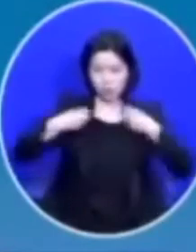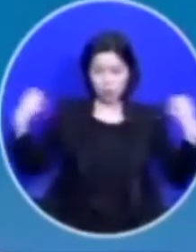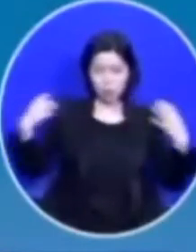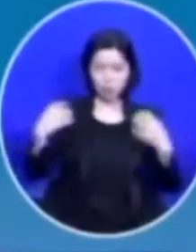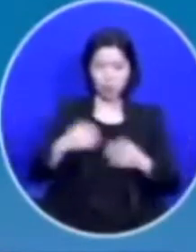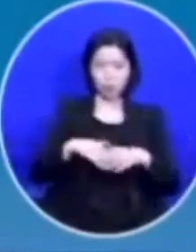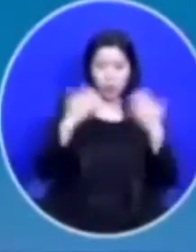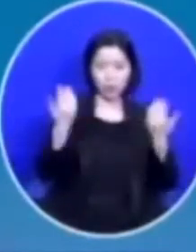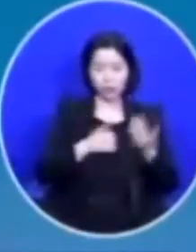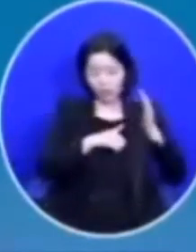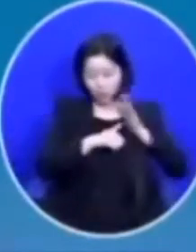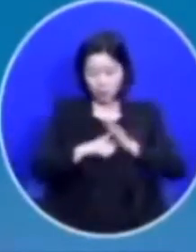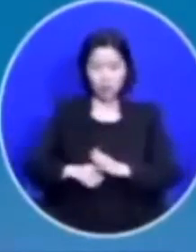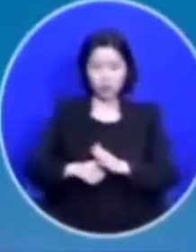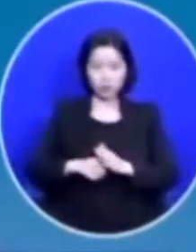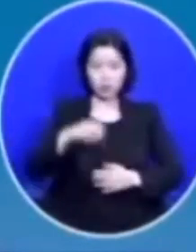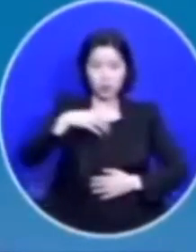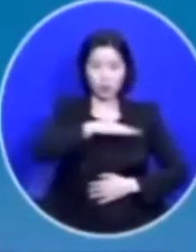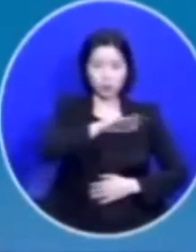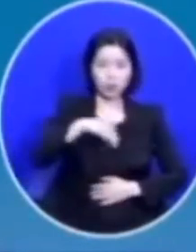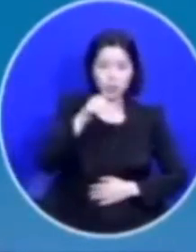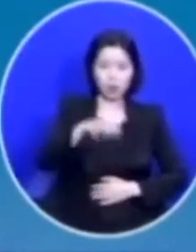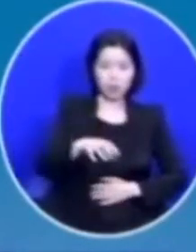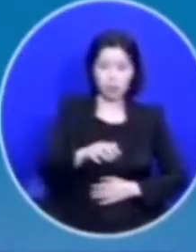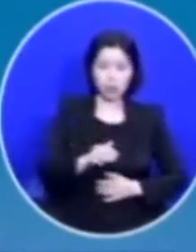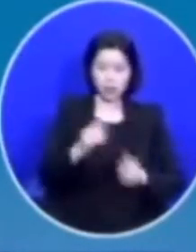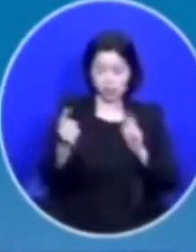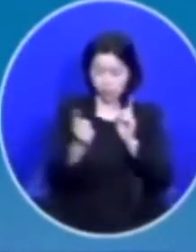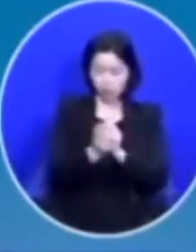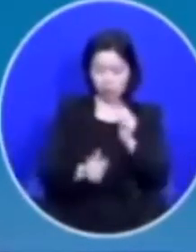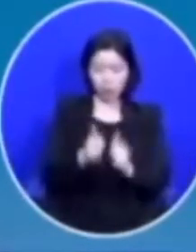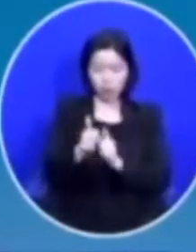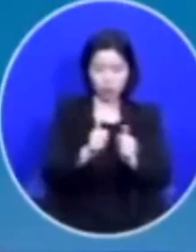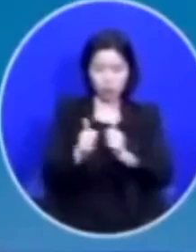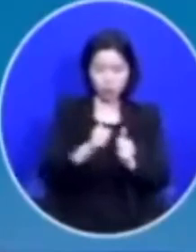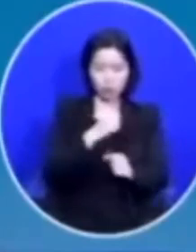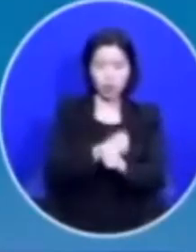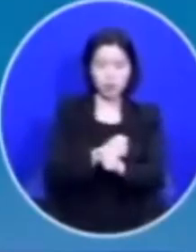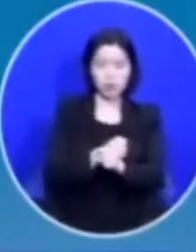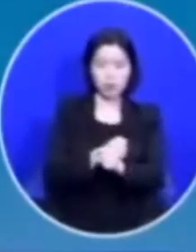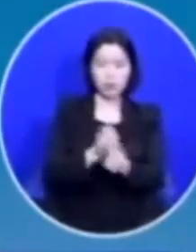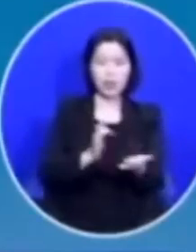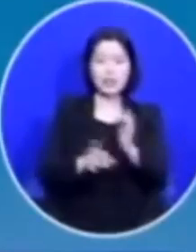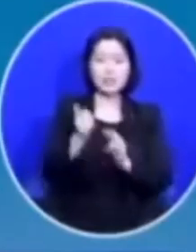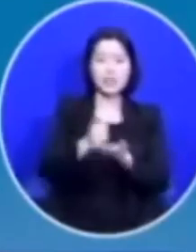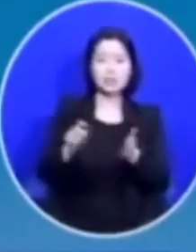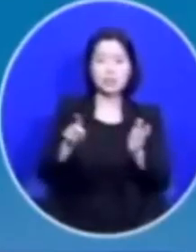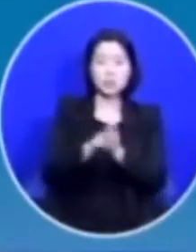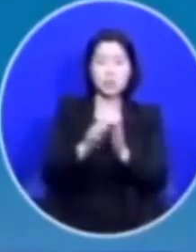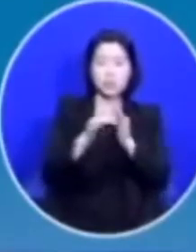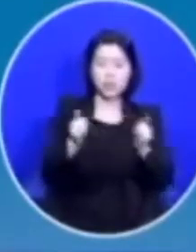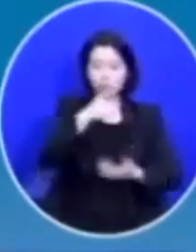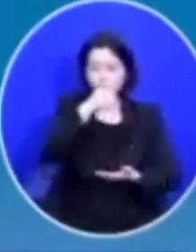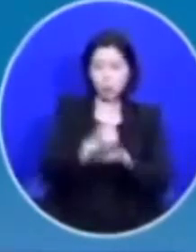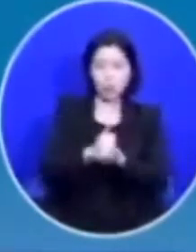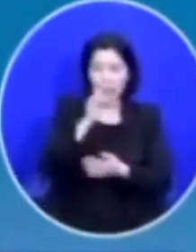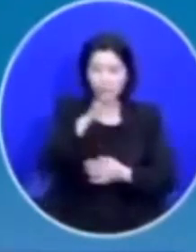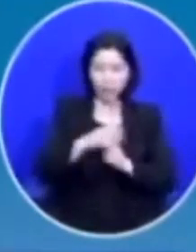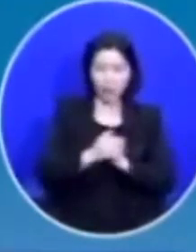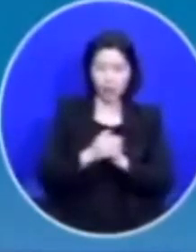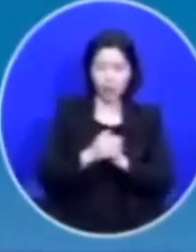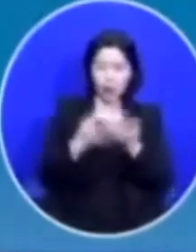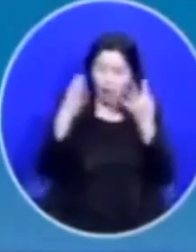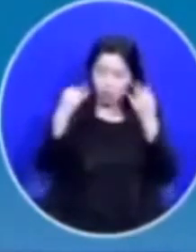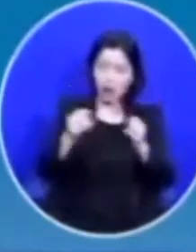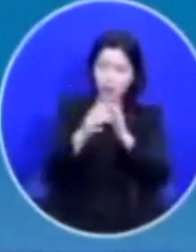당한 경주를 하며 예수 믿는 사람은 죄 지울 수 없어요 허다 에 많은 증인들이